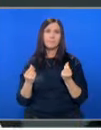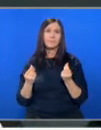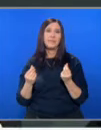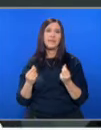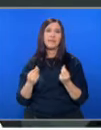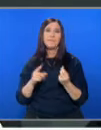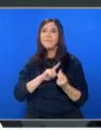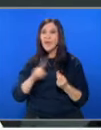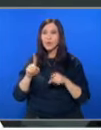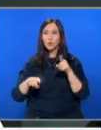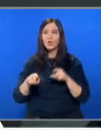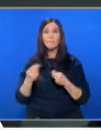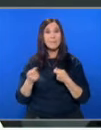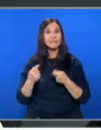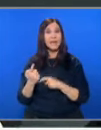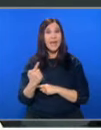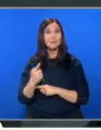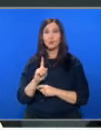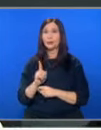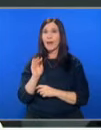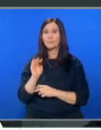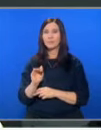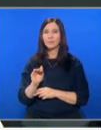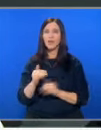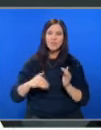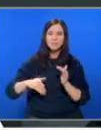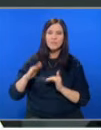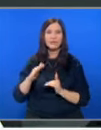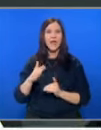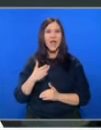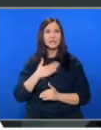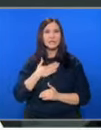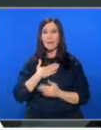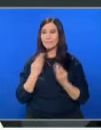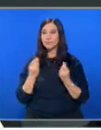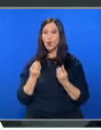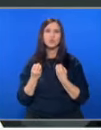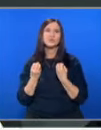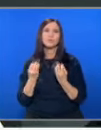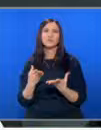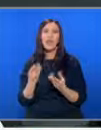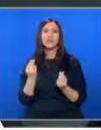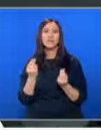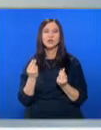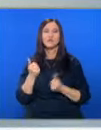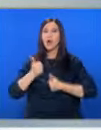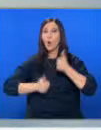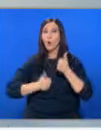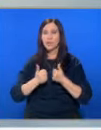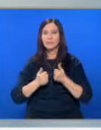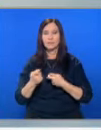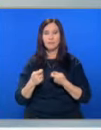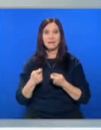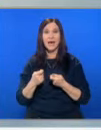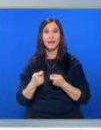едро, трябва да бъде над себестойност и да позволява ценова конкуренция.